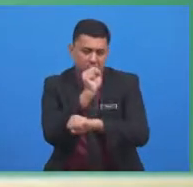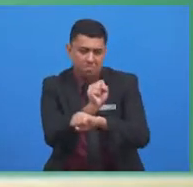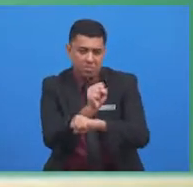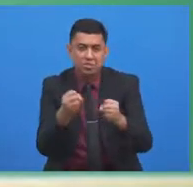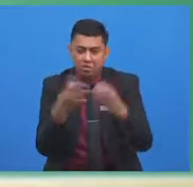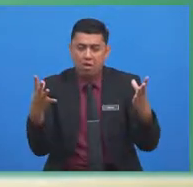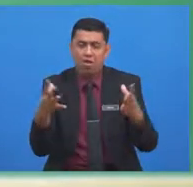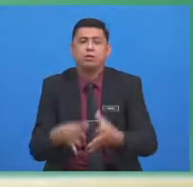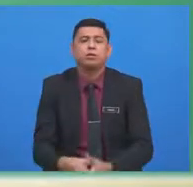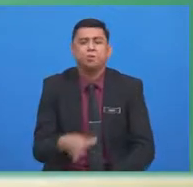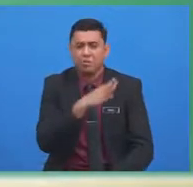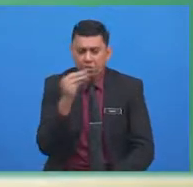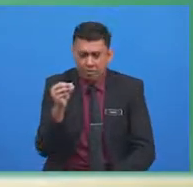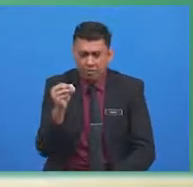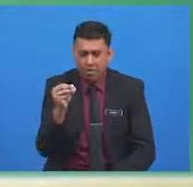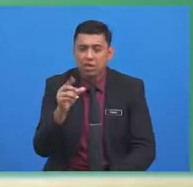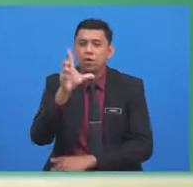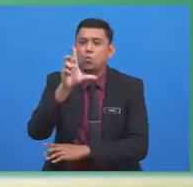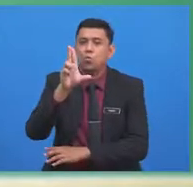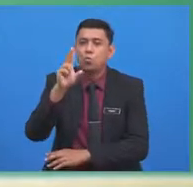terpecah dan terluluh hawa.